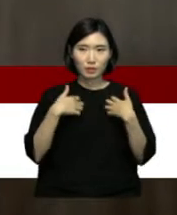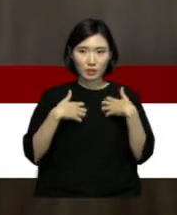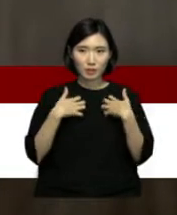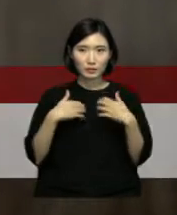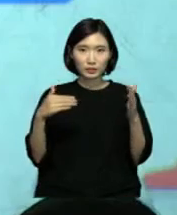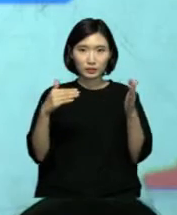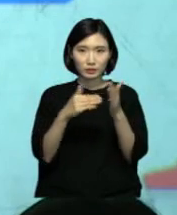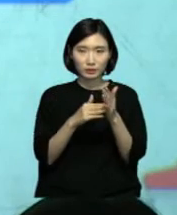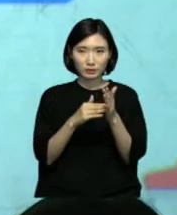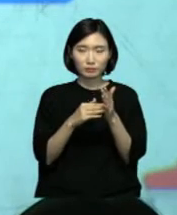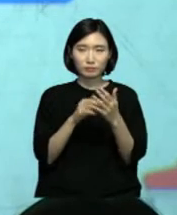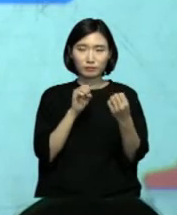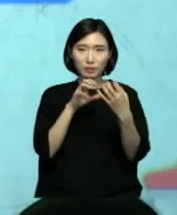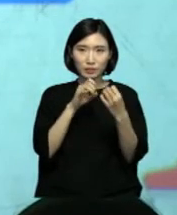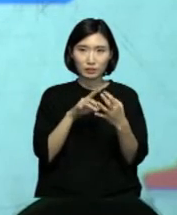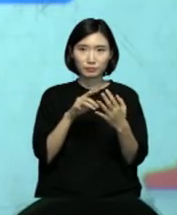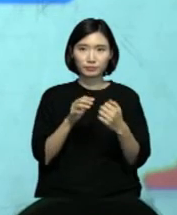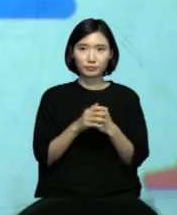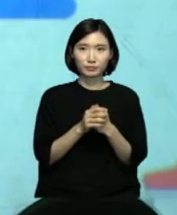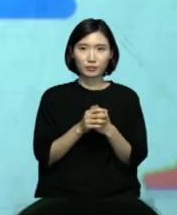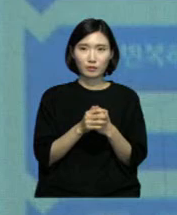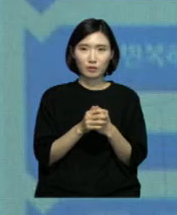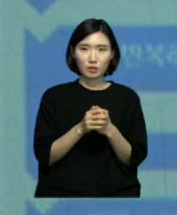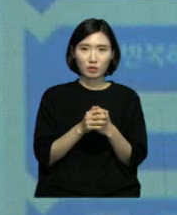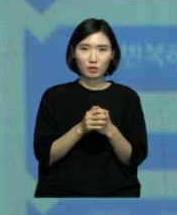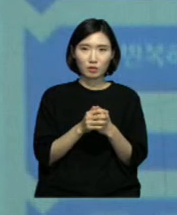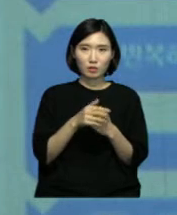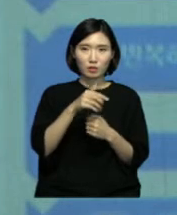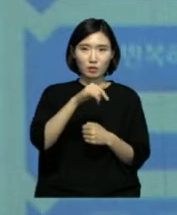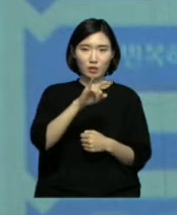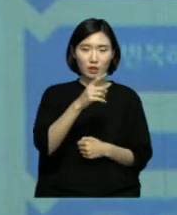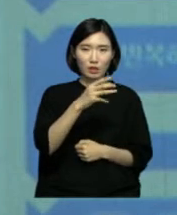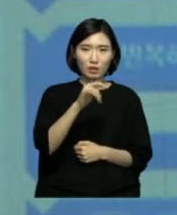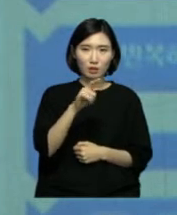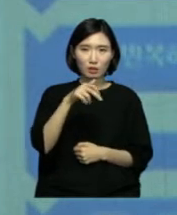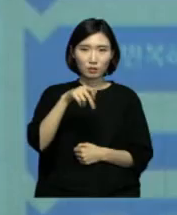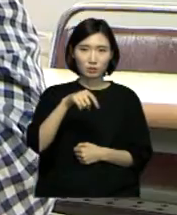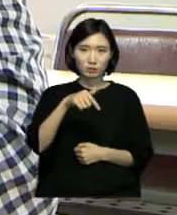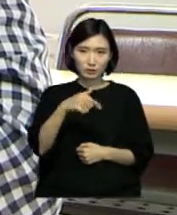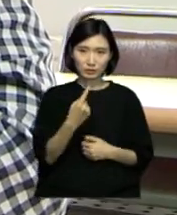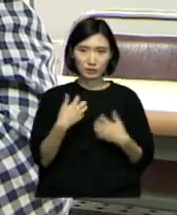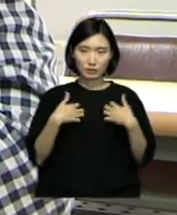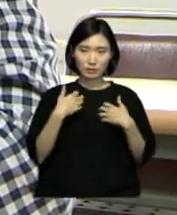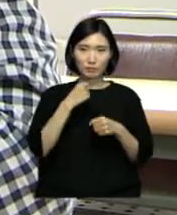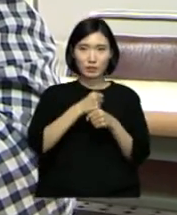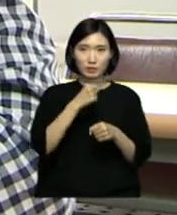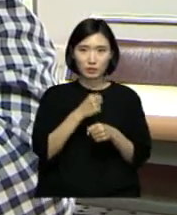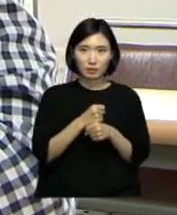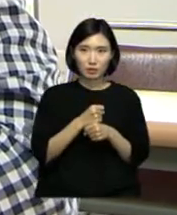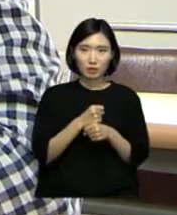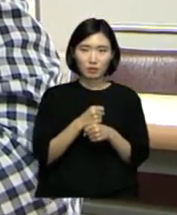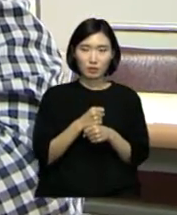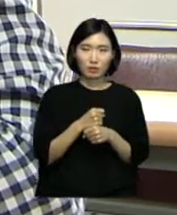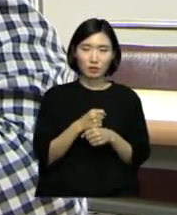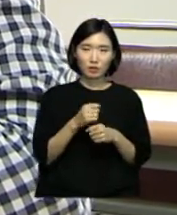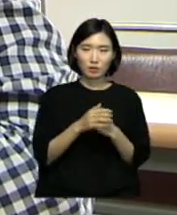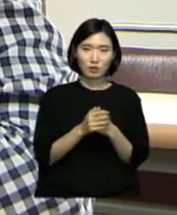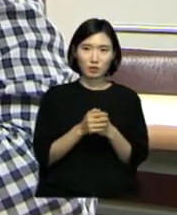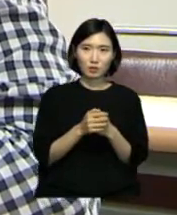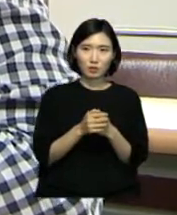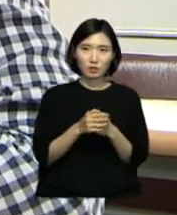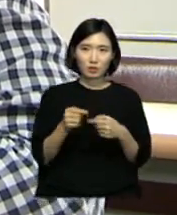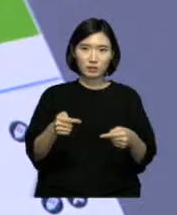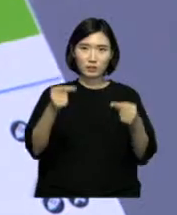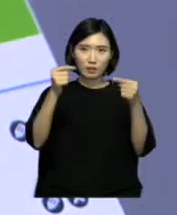보내면 되겠죠. 오늘의 목표는 고전 게임인 갤러그 프로그램 만들기. 육아휴직 중 강좌에 참여한